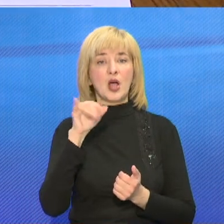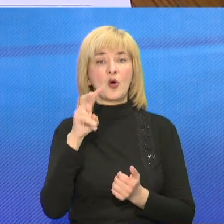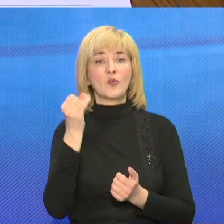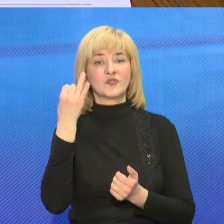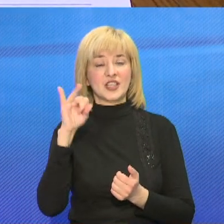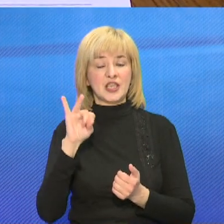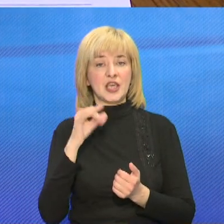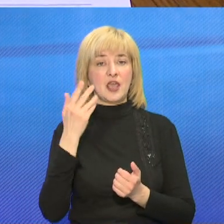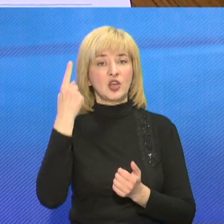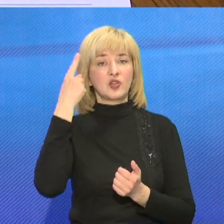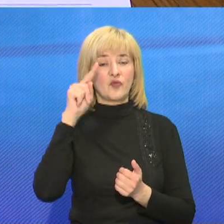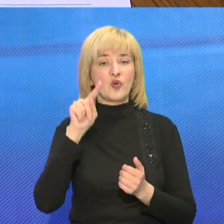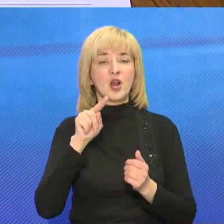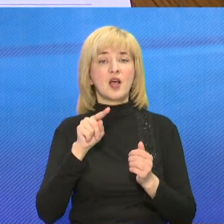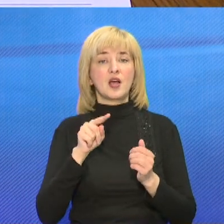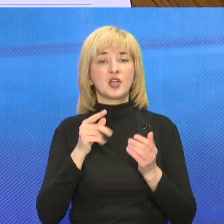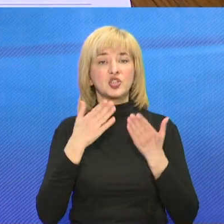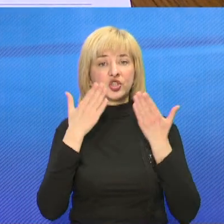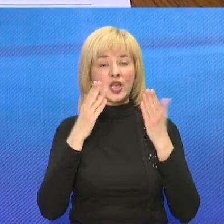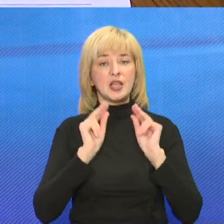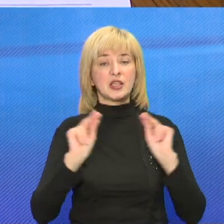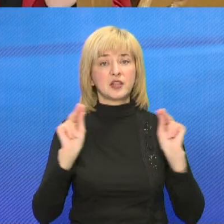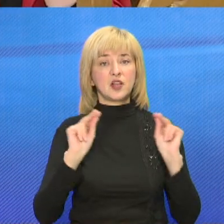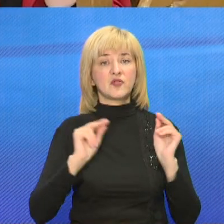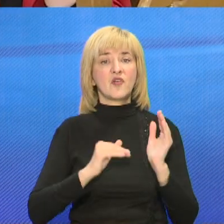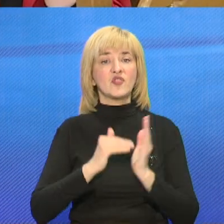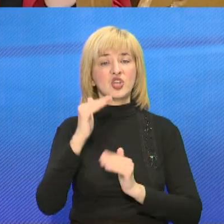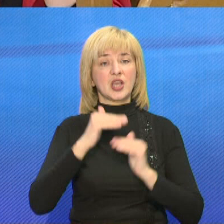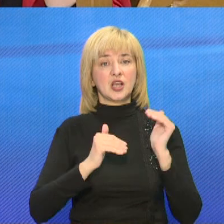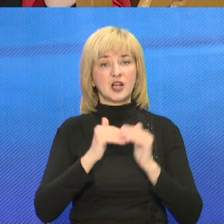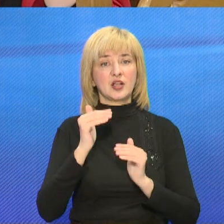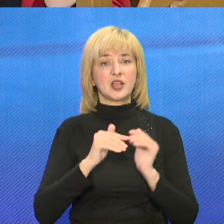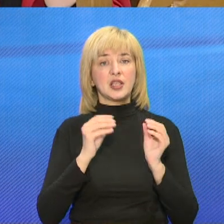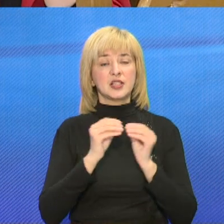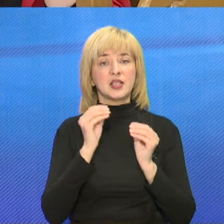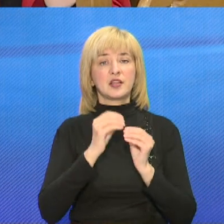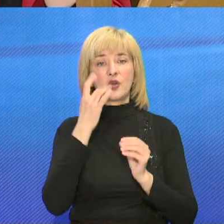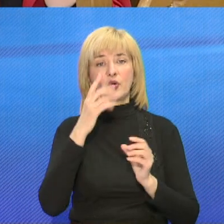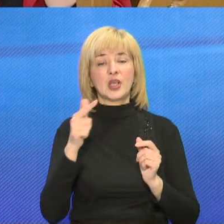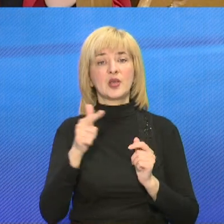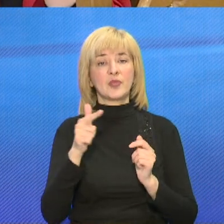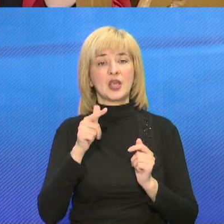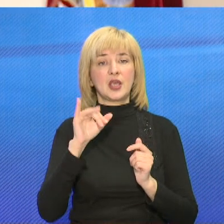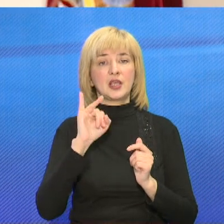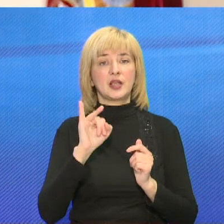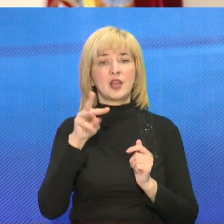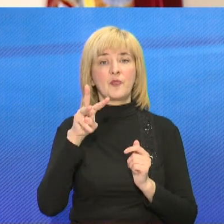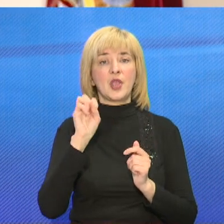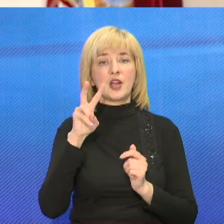поэта» аудитория читала наставница высшей категории белорусской мовы и литературы 10-й Гродинской гимназии Ирина Мелешко.